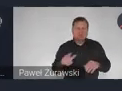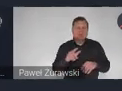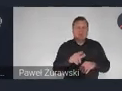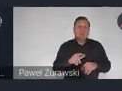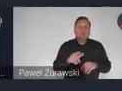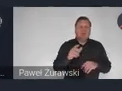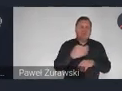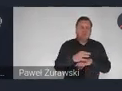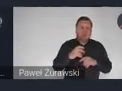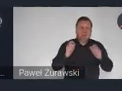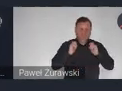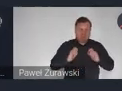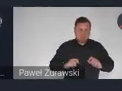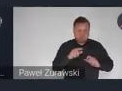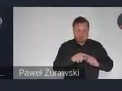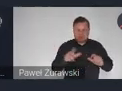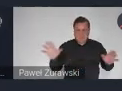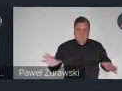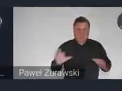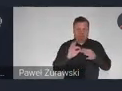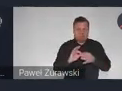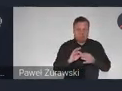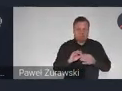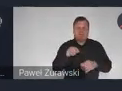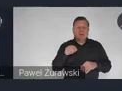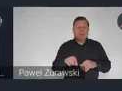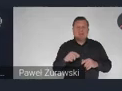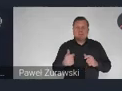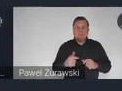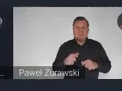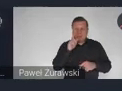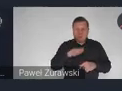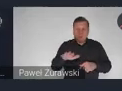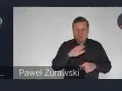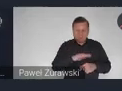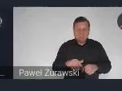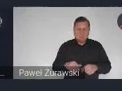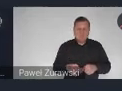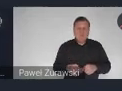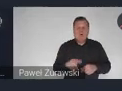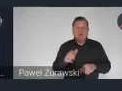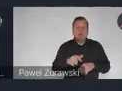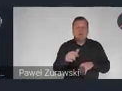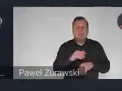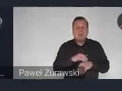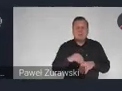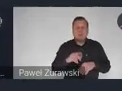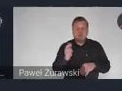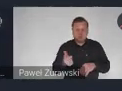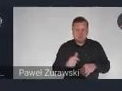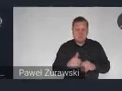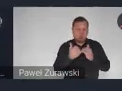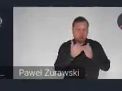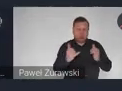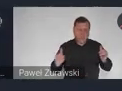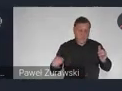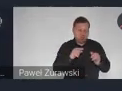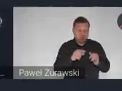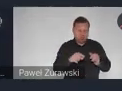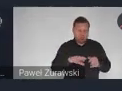ludowymi Co to oznacza przede wszystkim Metoda ta łączy w sobie różne dziedziny